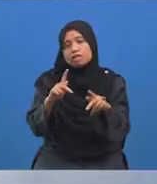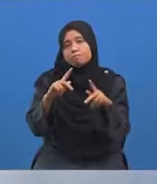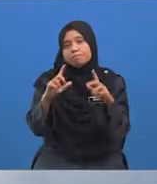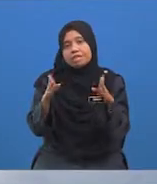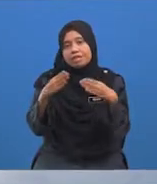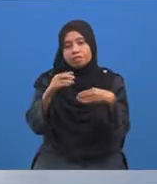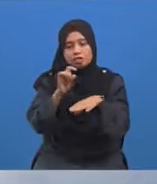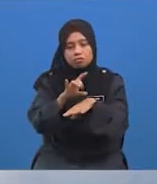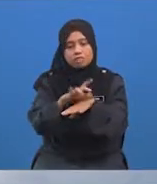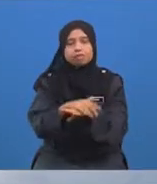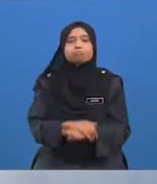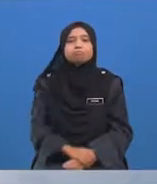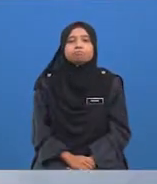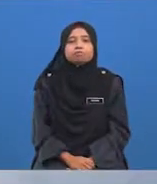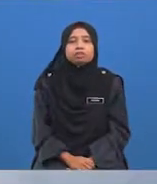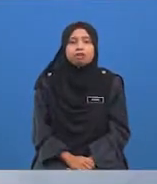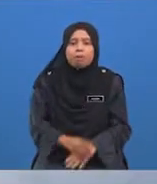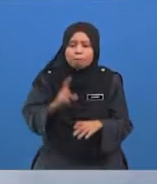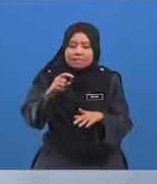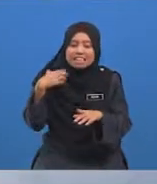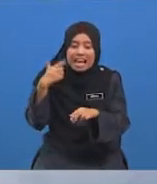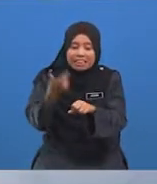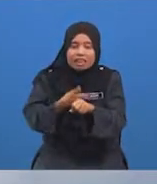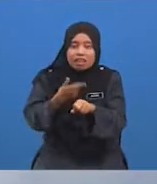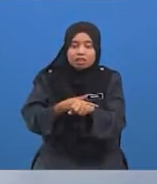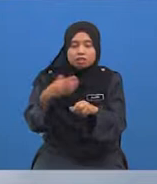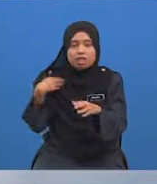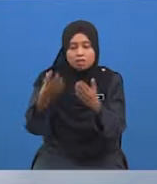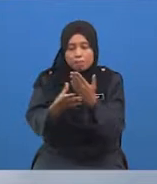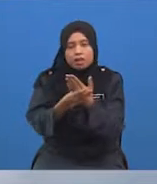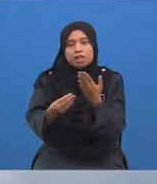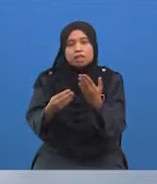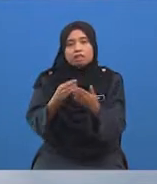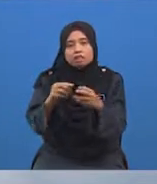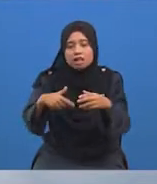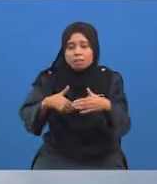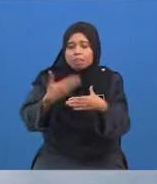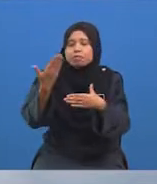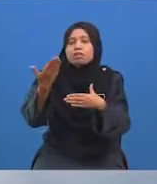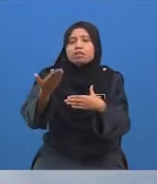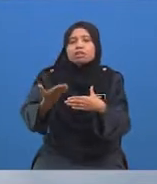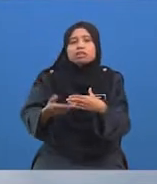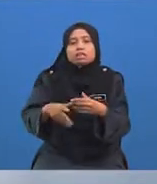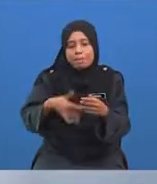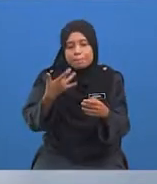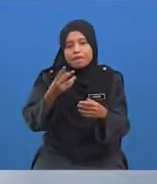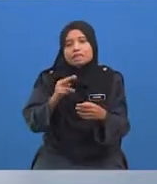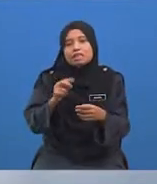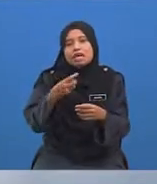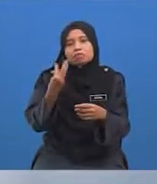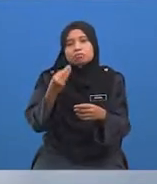Penasihat dari unit ini harus terlatih dan mahir dengan meluahkan perasaan mereka kepada pihak